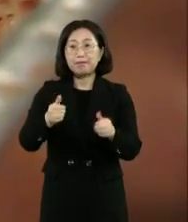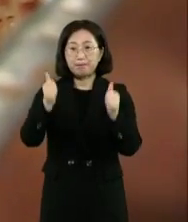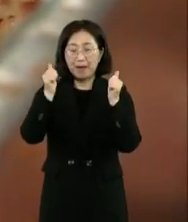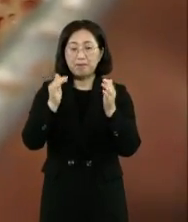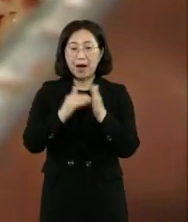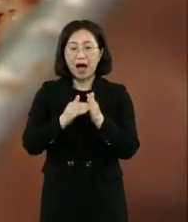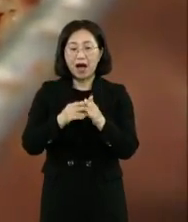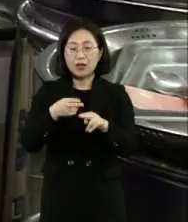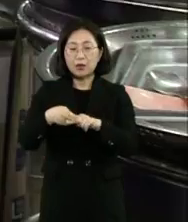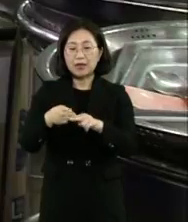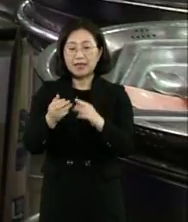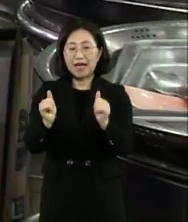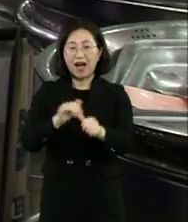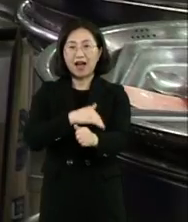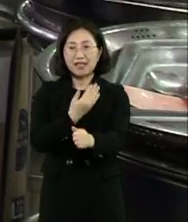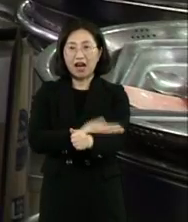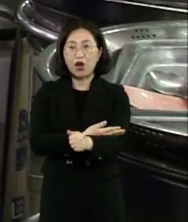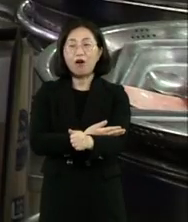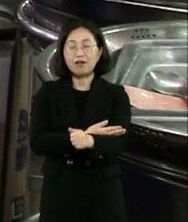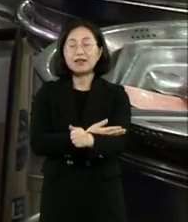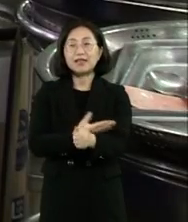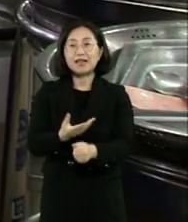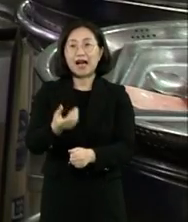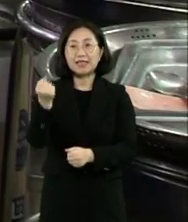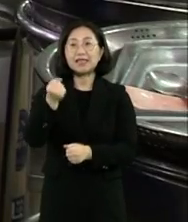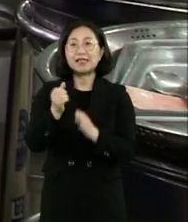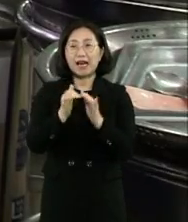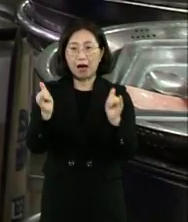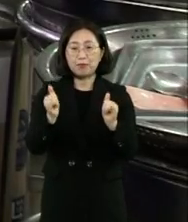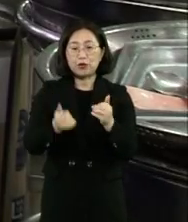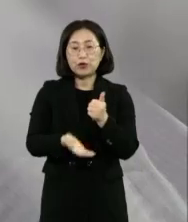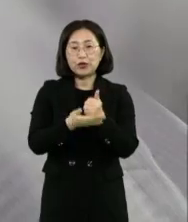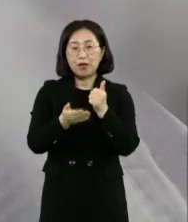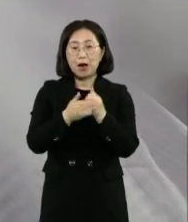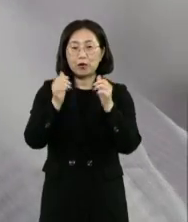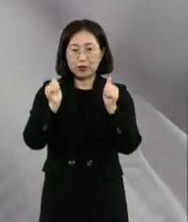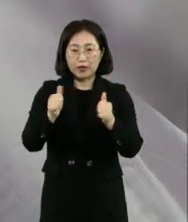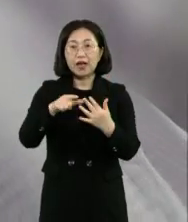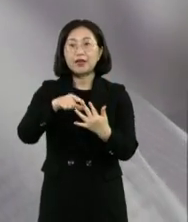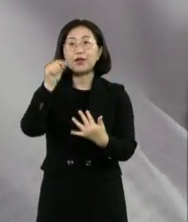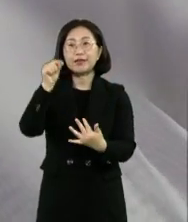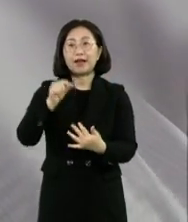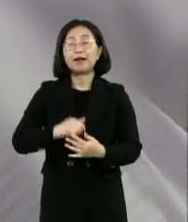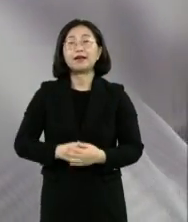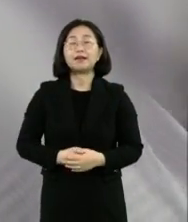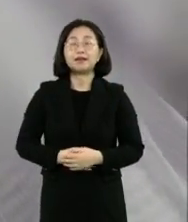조리사 자격을 취득한 전문 인력을 추천받은 뒤 심사를 거쳐 선발하게 됩니다.